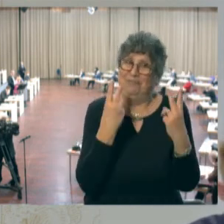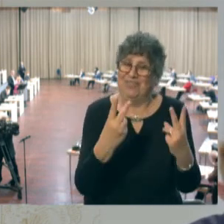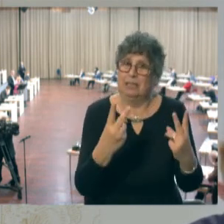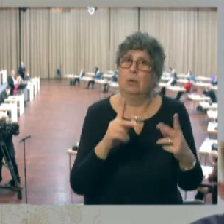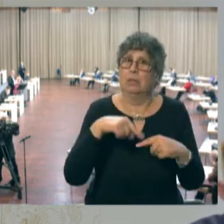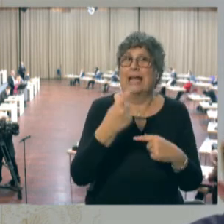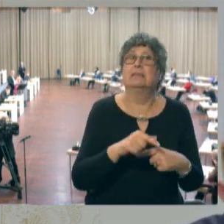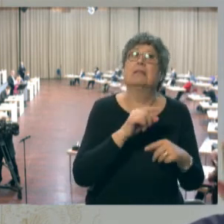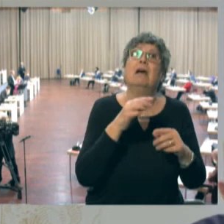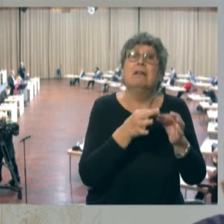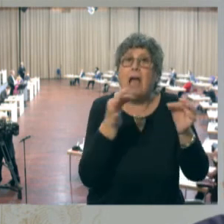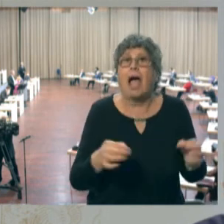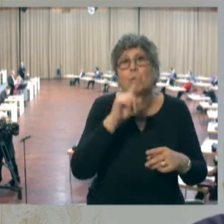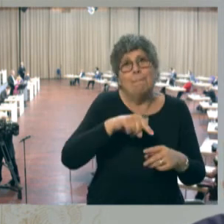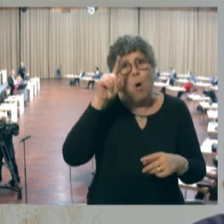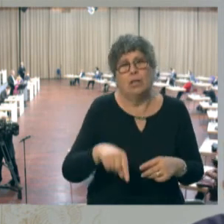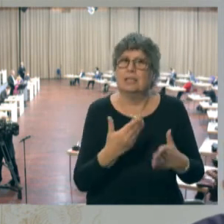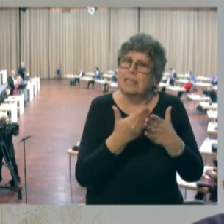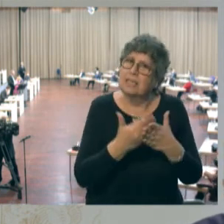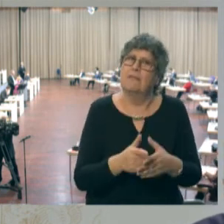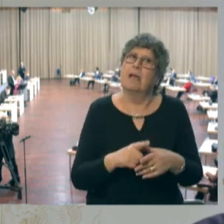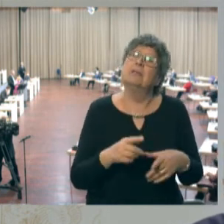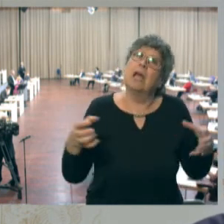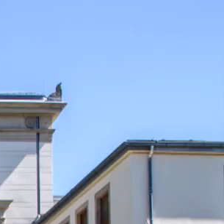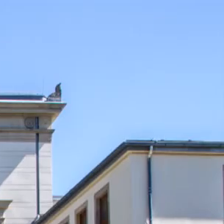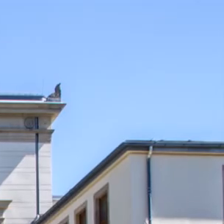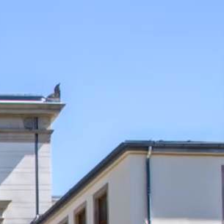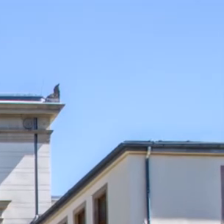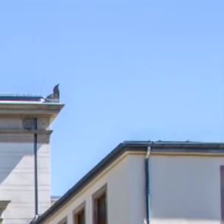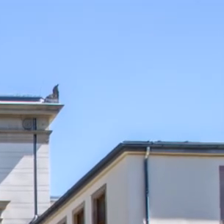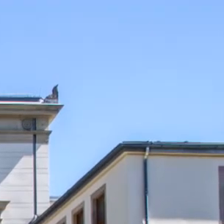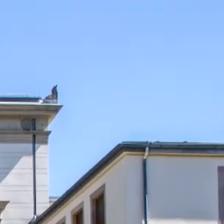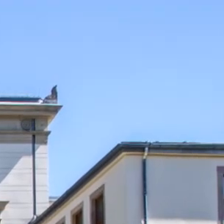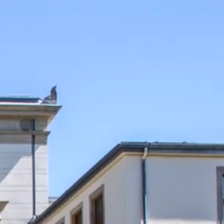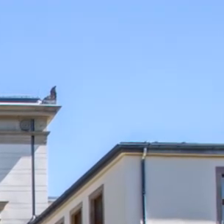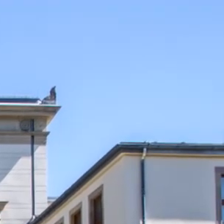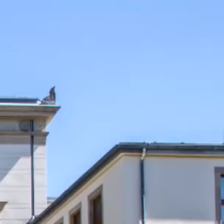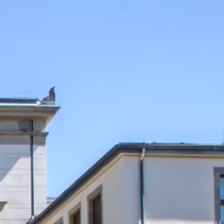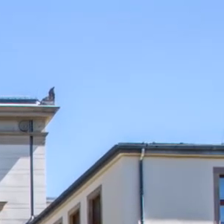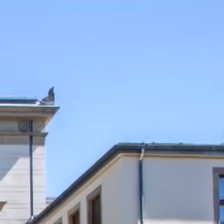nächsten Tagen und Monaten gehen. Lassen Sie uns gemeinsam dafür sorgen. Herzlichen Dank und Glück auf.